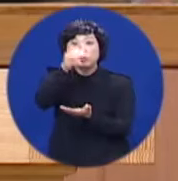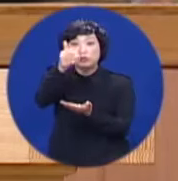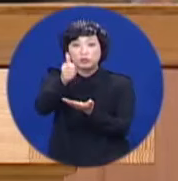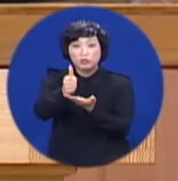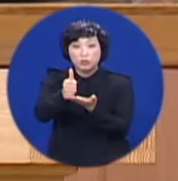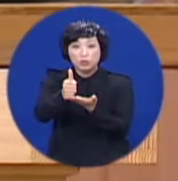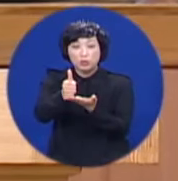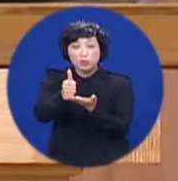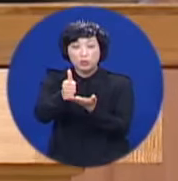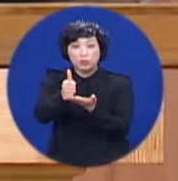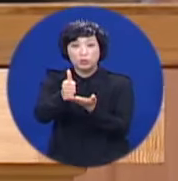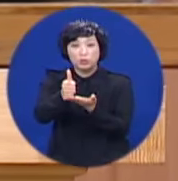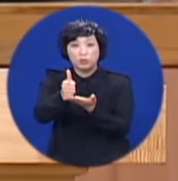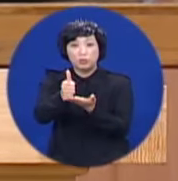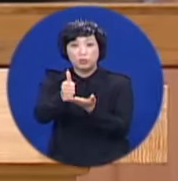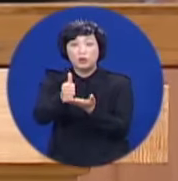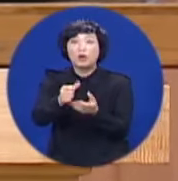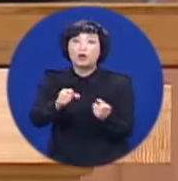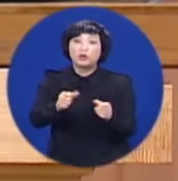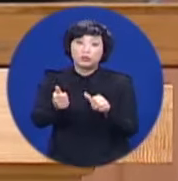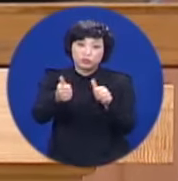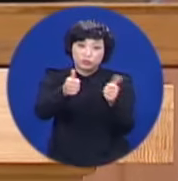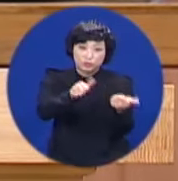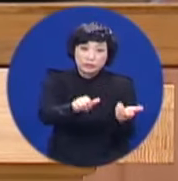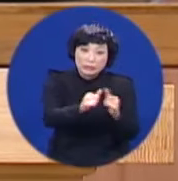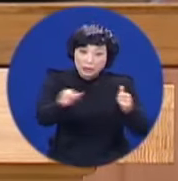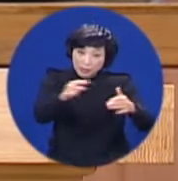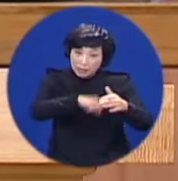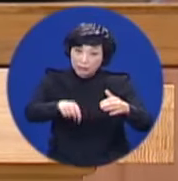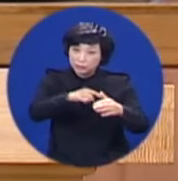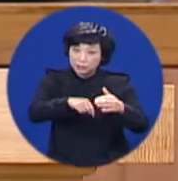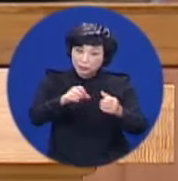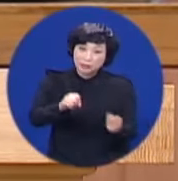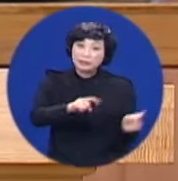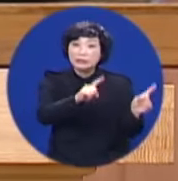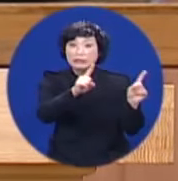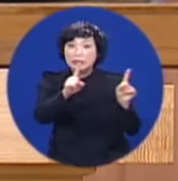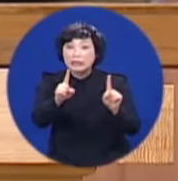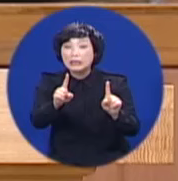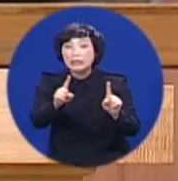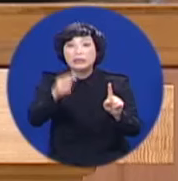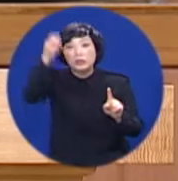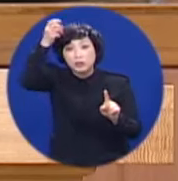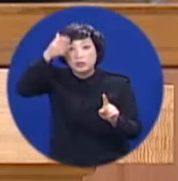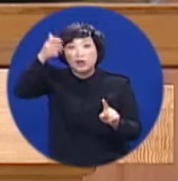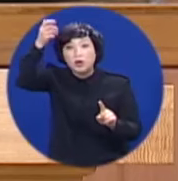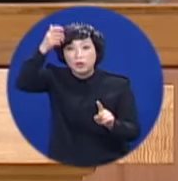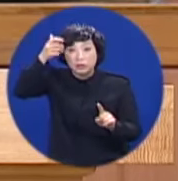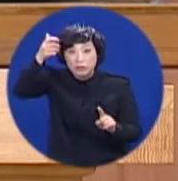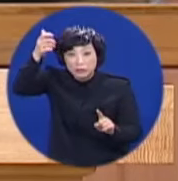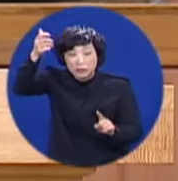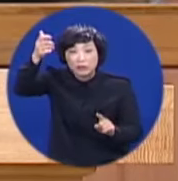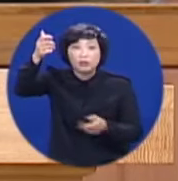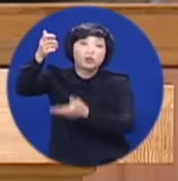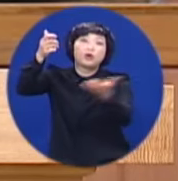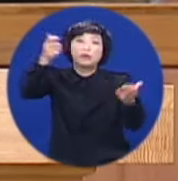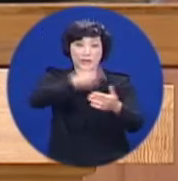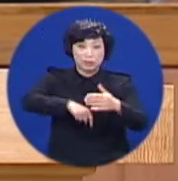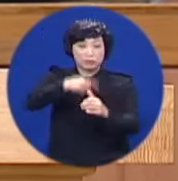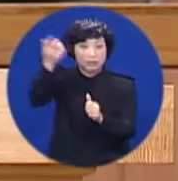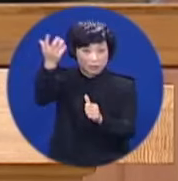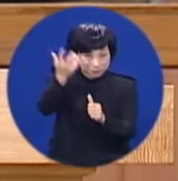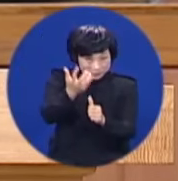그리스도를 부활 죽은 자 가운데서 살리신 이의 영이 너희